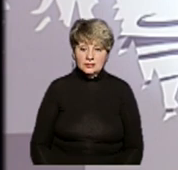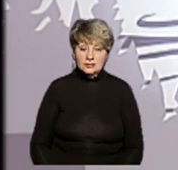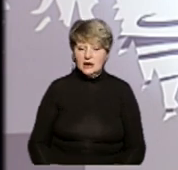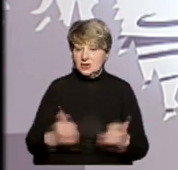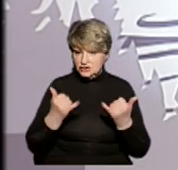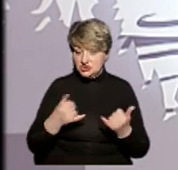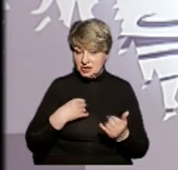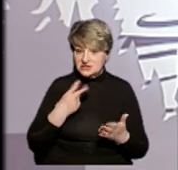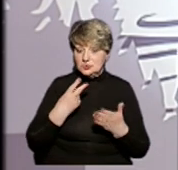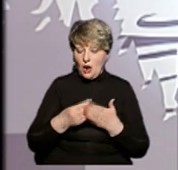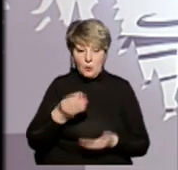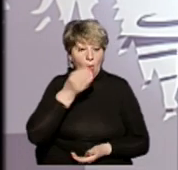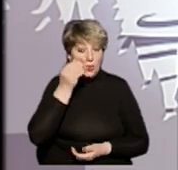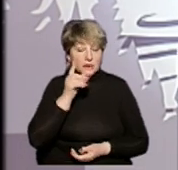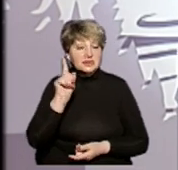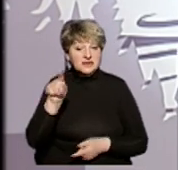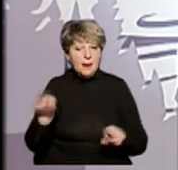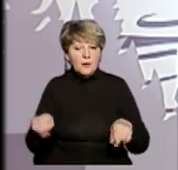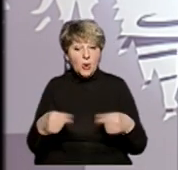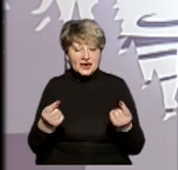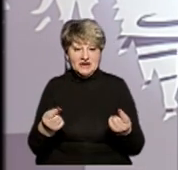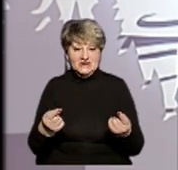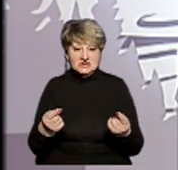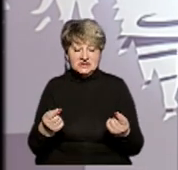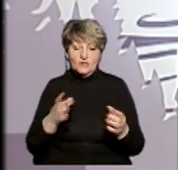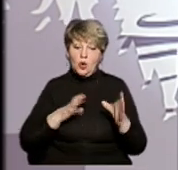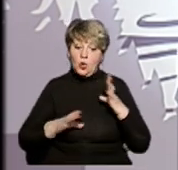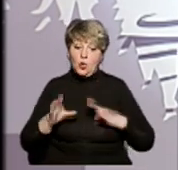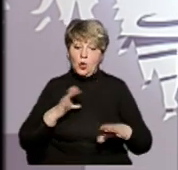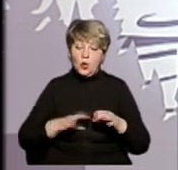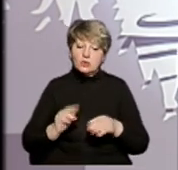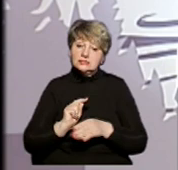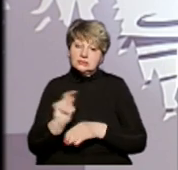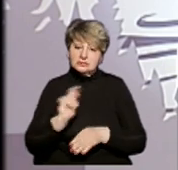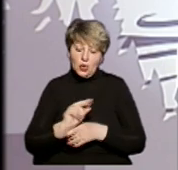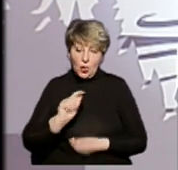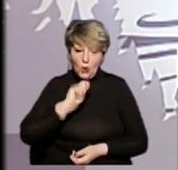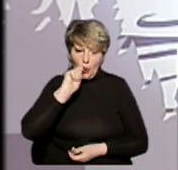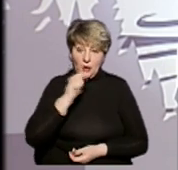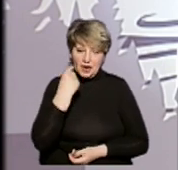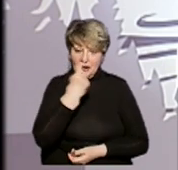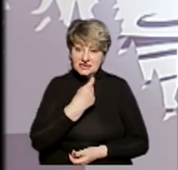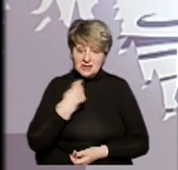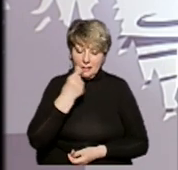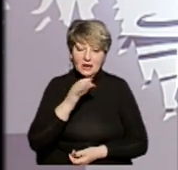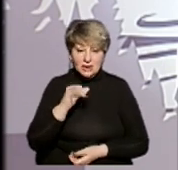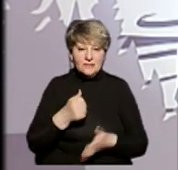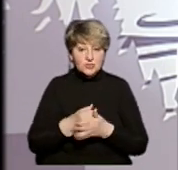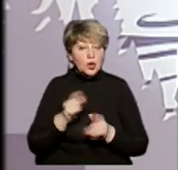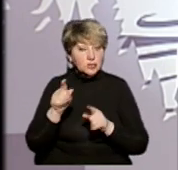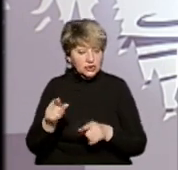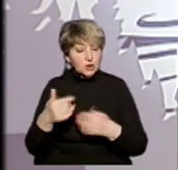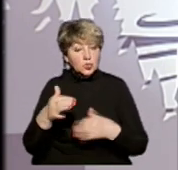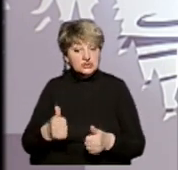щойно ми дивилися сюжет з Ужгорода, там організували курси з вдосконалення української мови, і до них вже